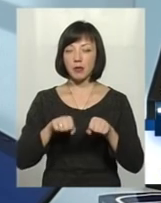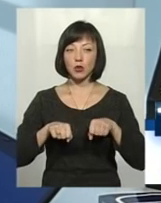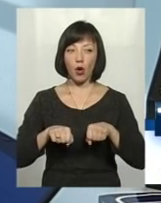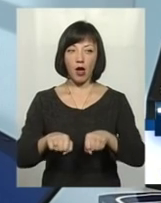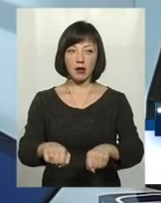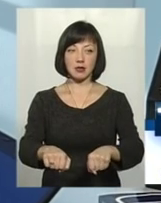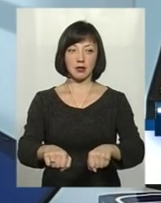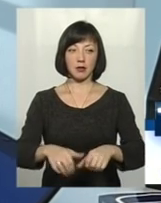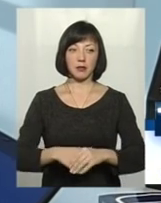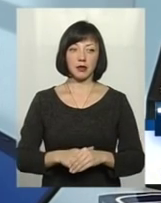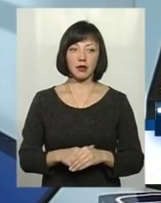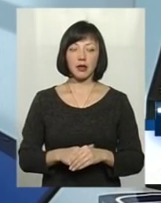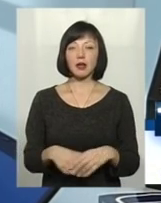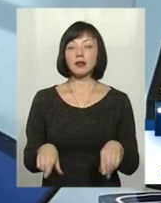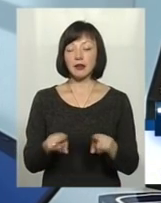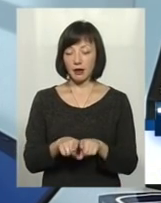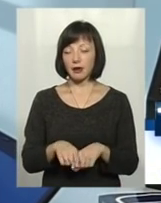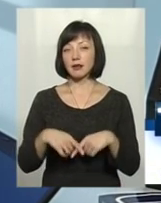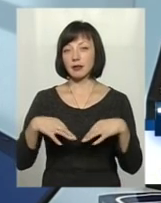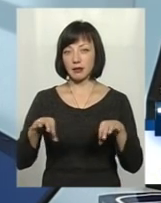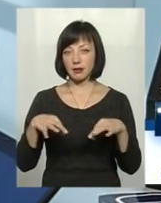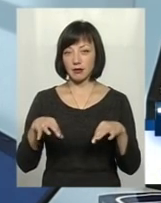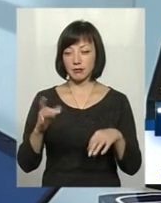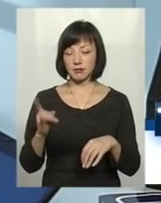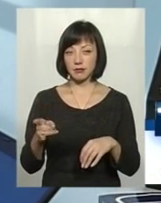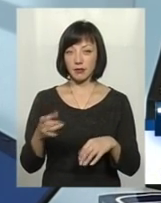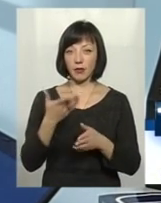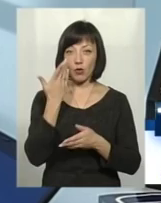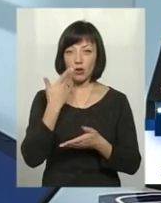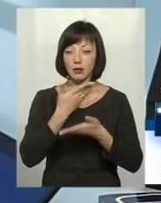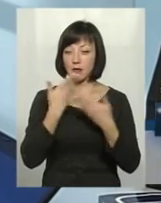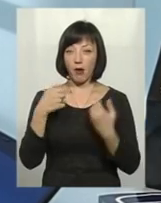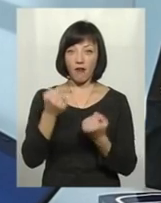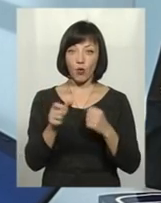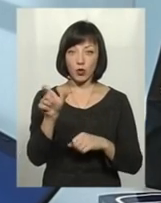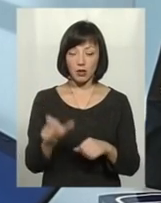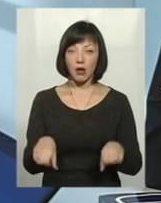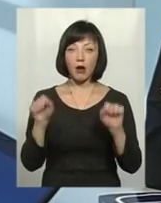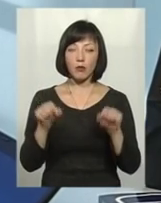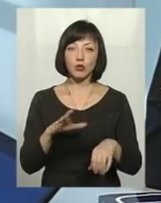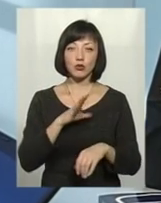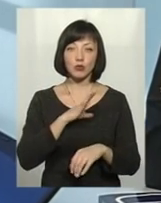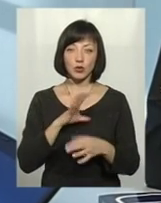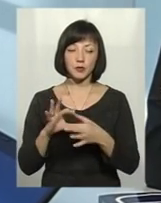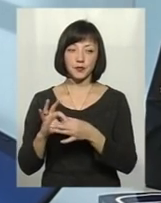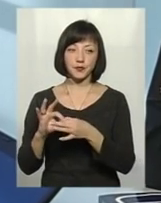колясками, такий транспортний засіб у випадку відсутності водія також може бути за